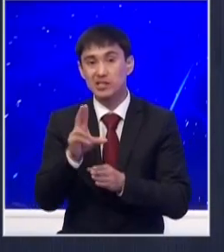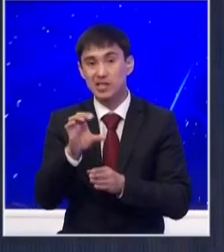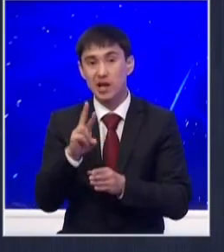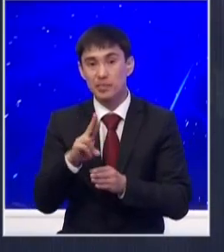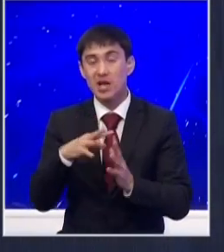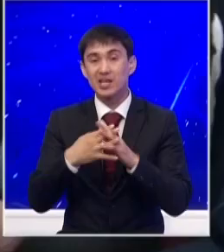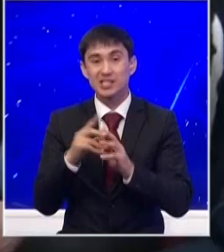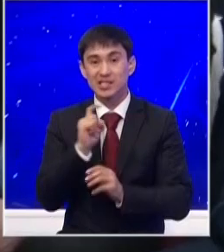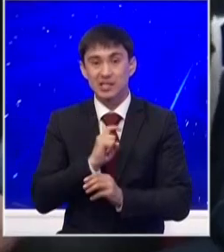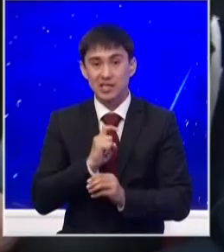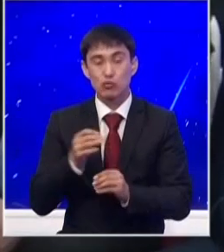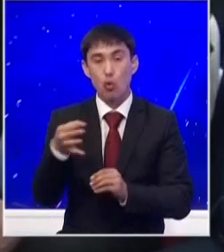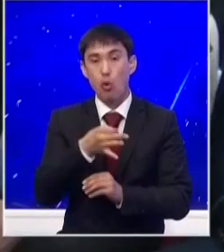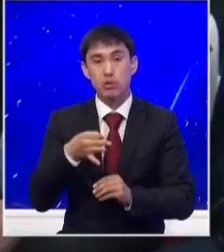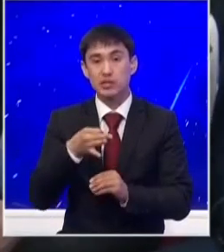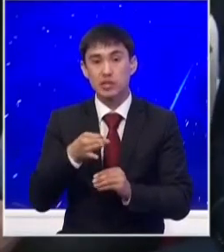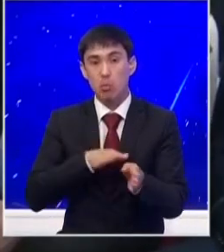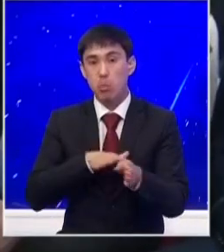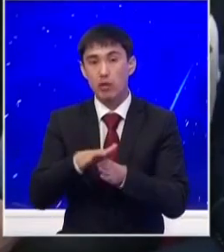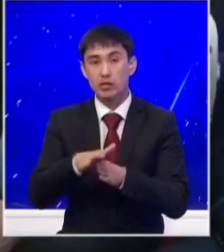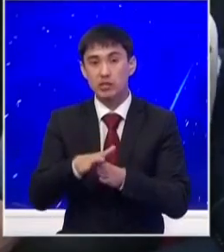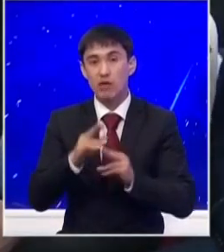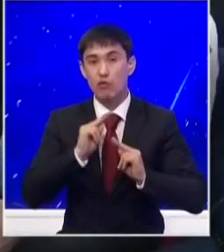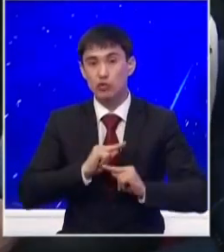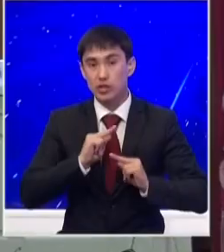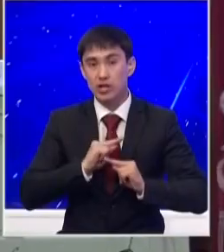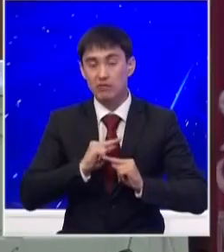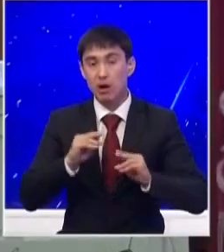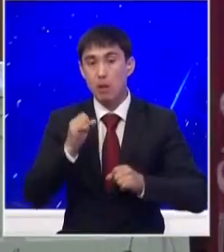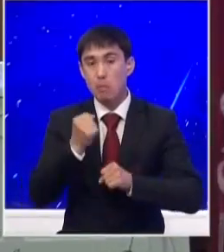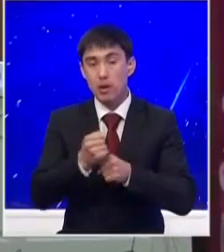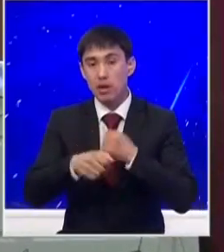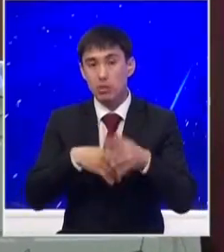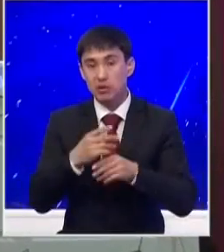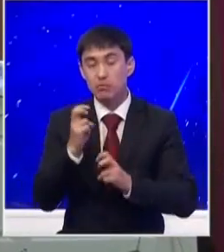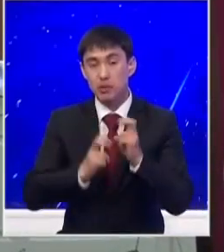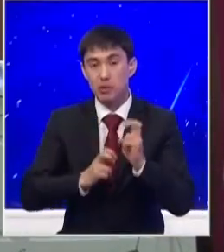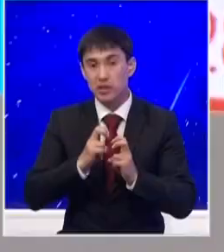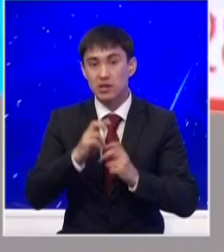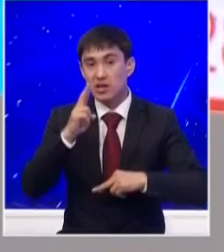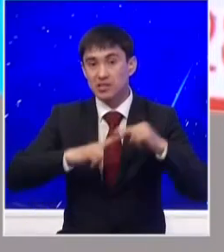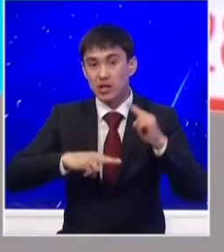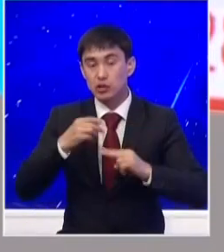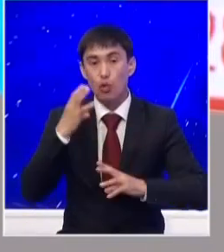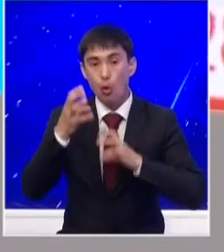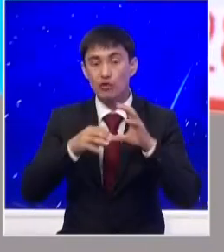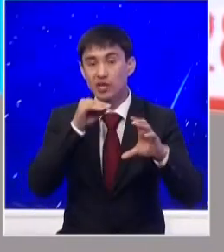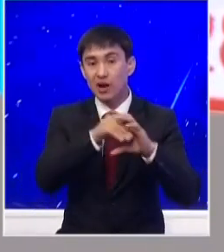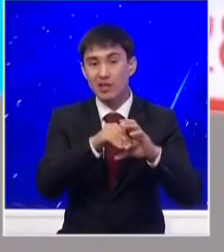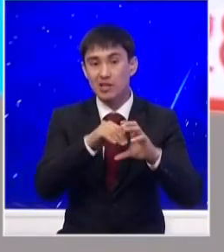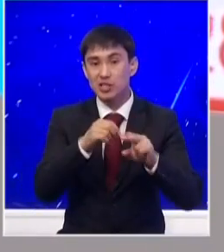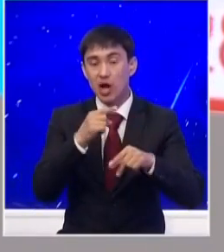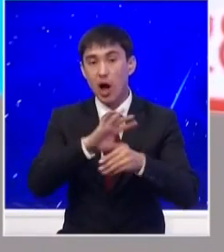крестьянским хозяйствами области для полноценного функционирования перерабатывающих предприятий строительство овощехранилище